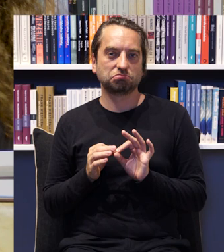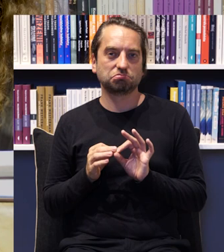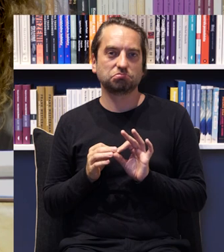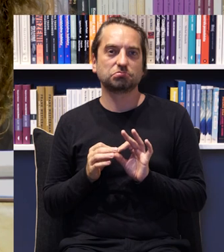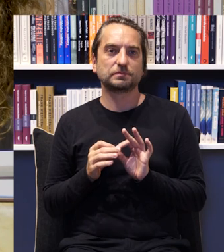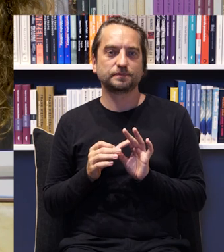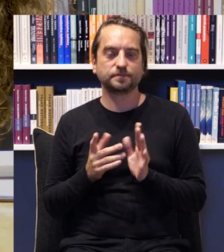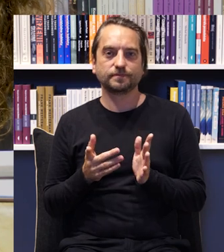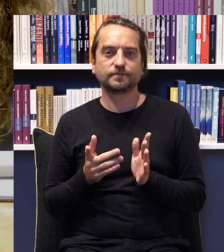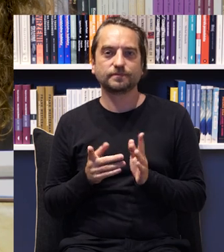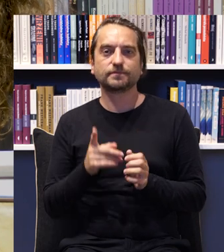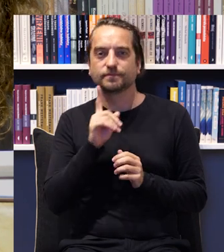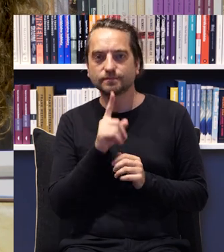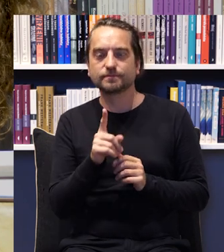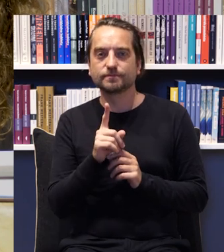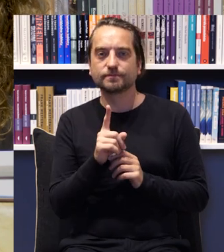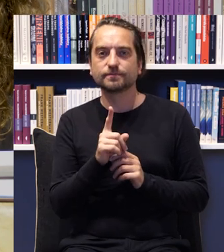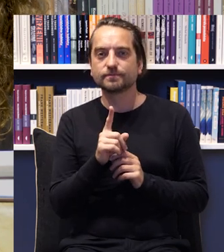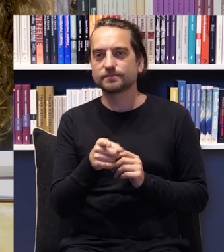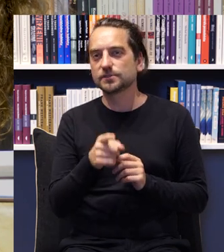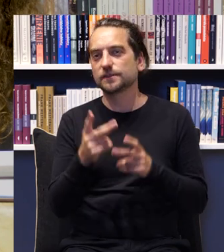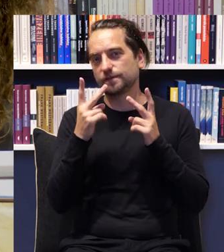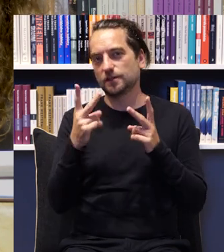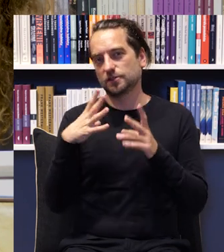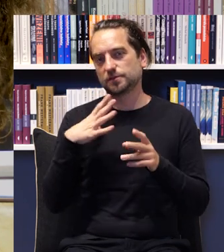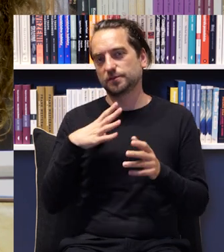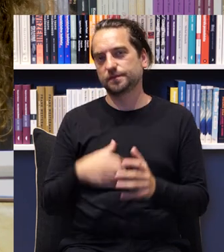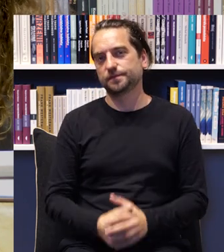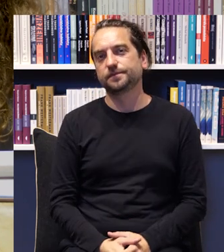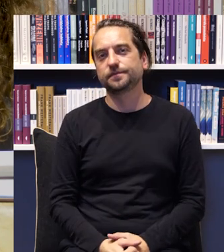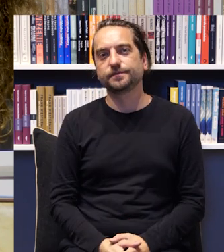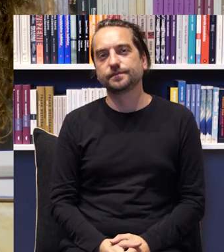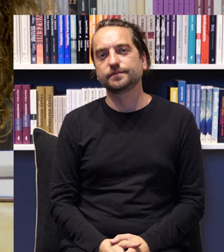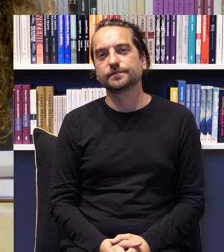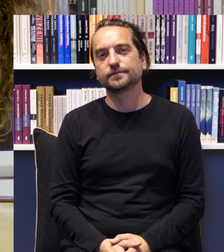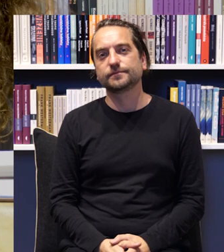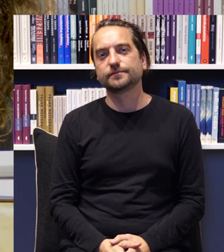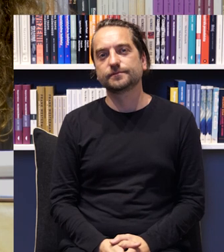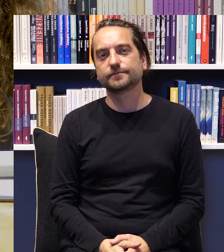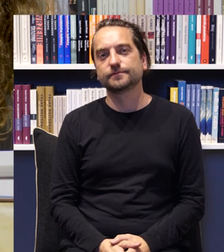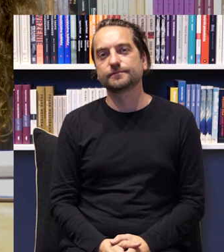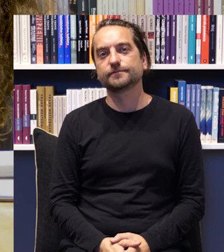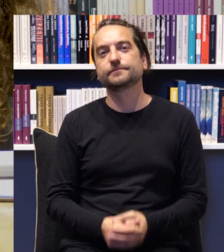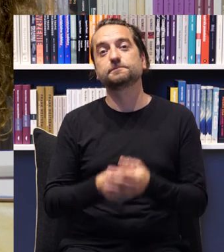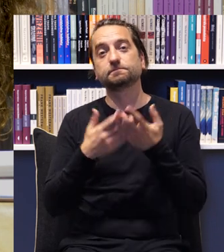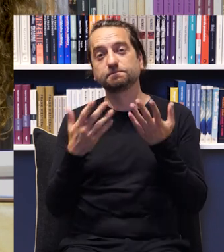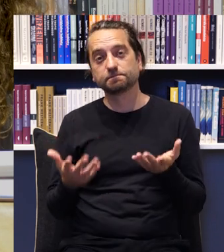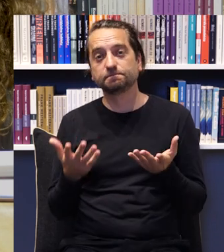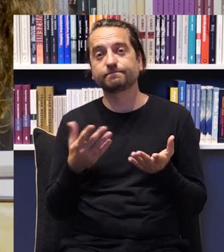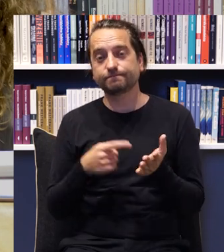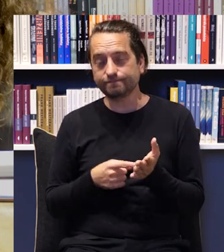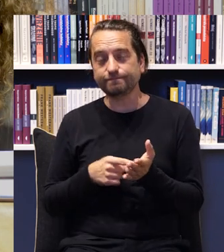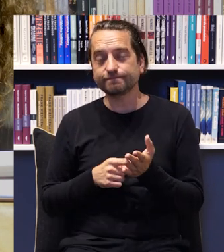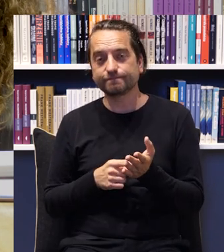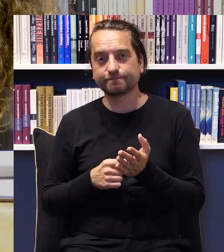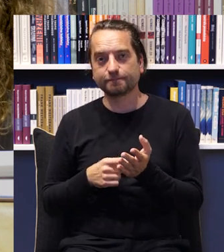i gdzieś rzeczywiście dla mnie była jakoś istotna w tym wszystkim. I to też, przy czym to też